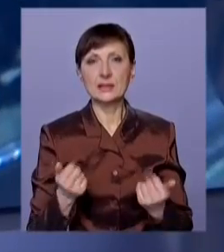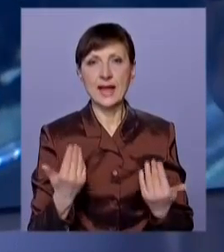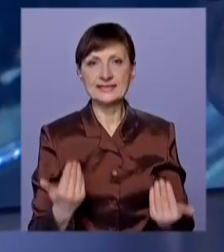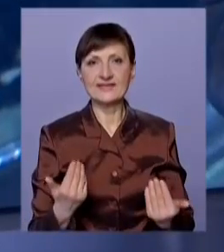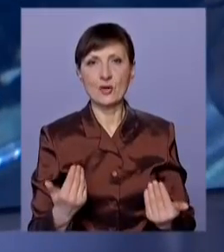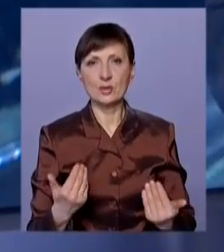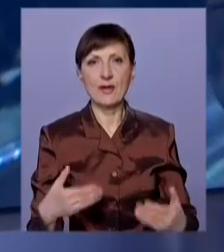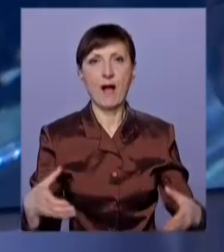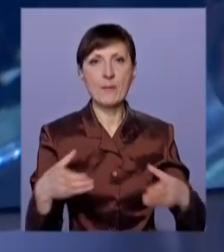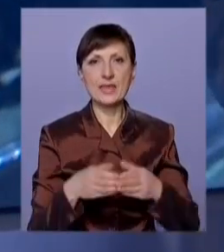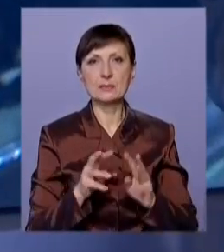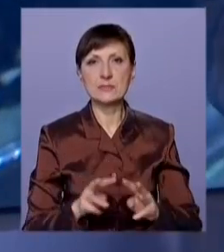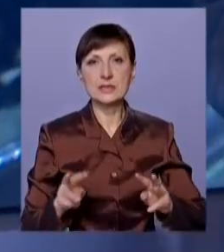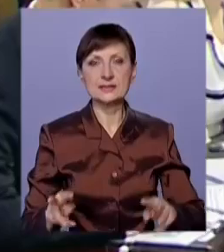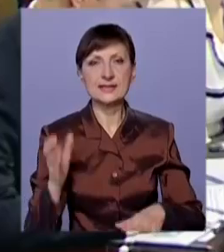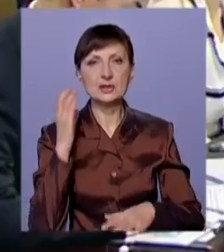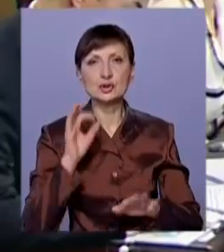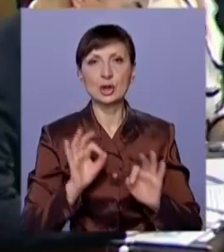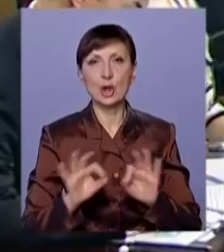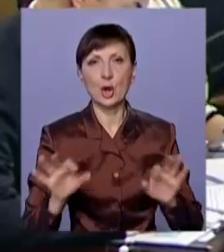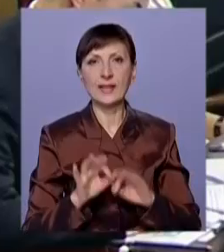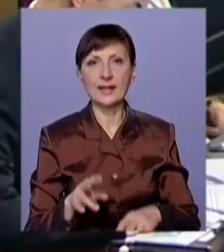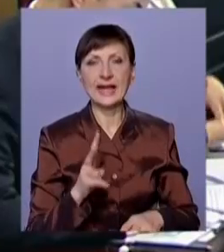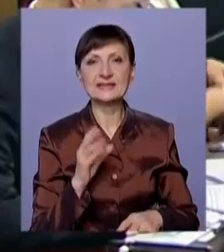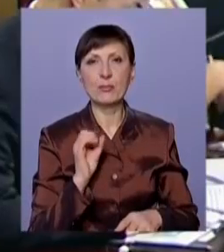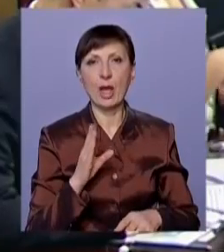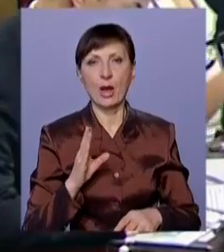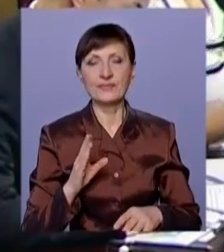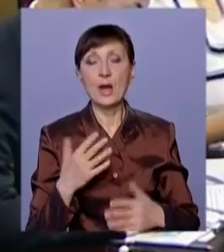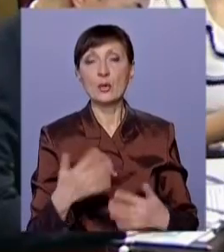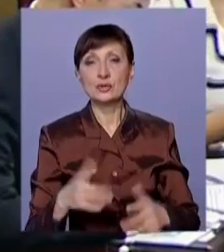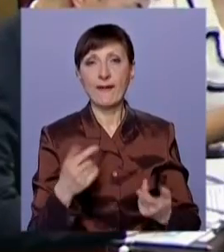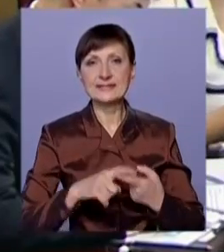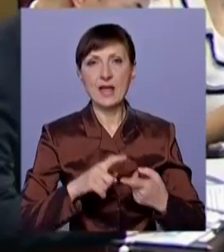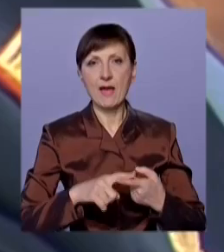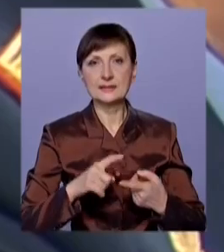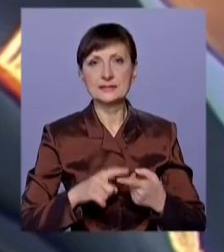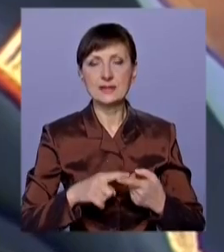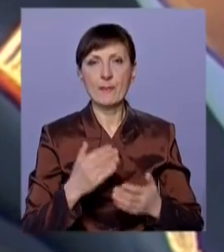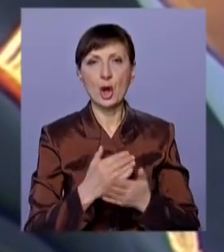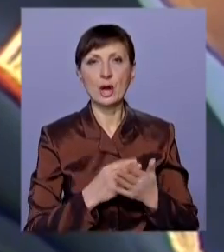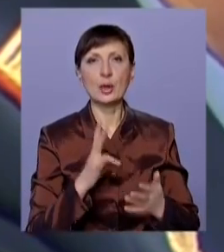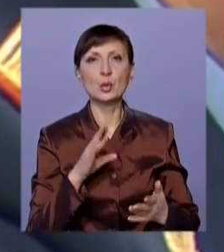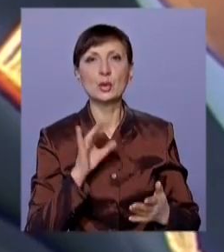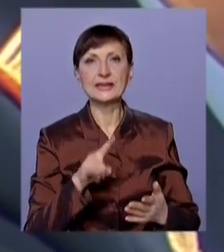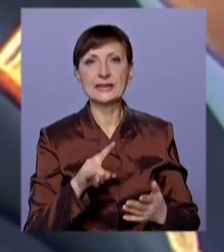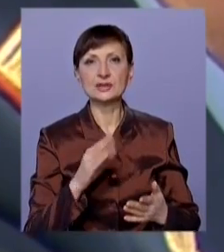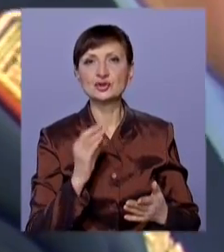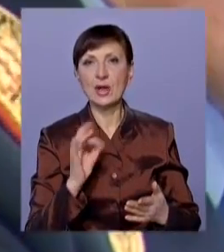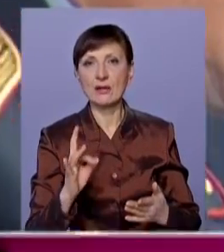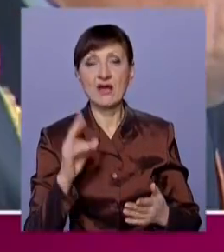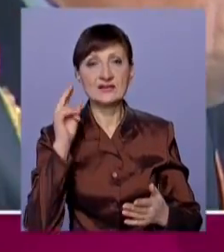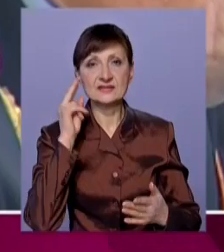сегодня Кабмин заслушал доклад Жениса Касымбека. Он касается реализации программы «Нурлы». Если честно,